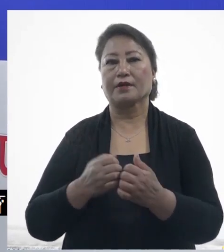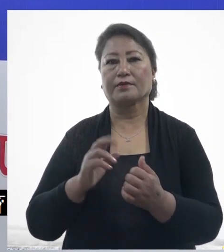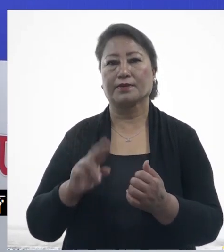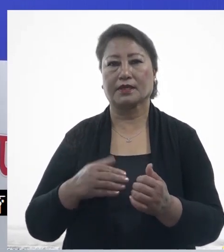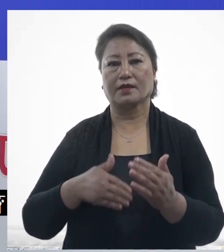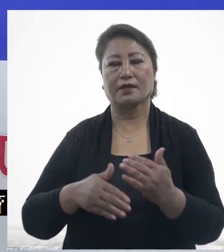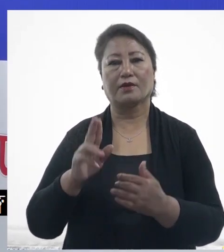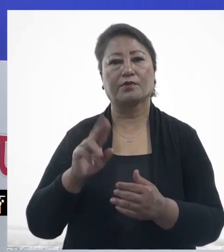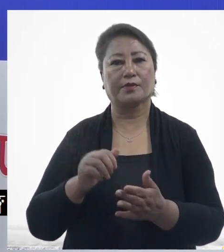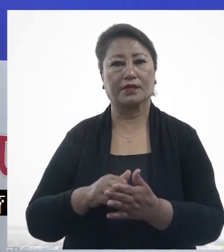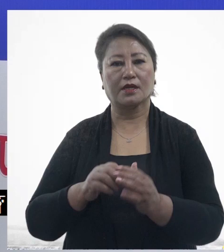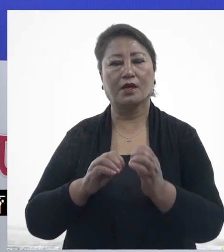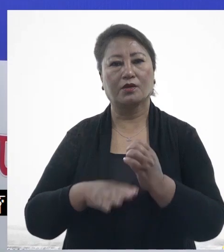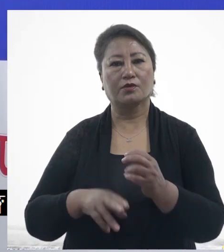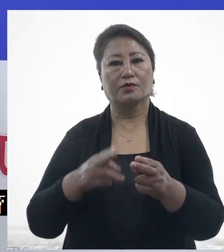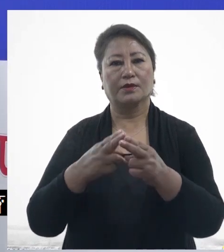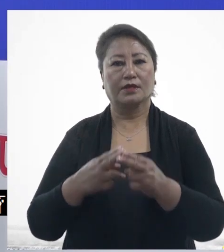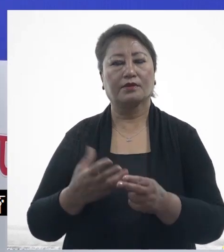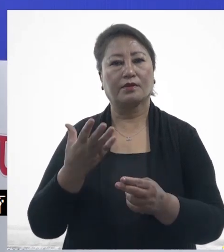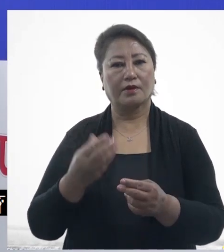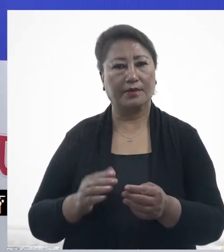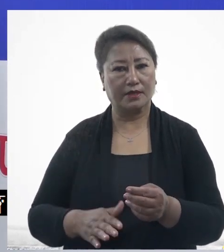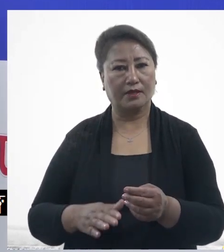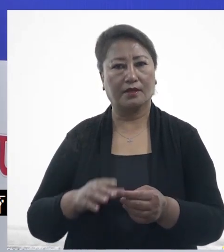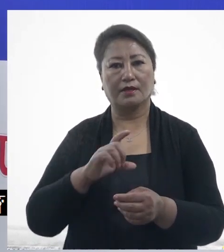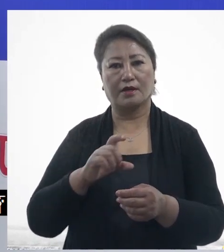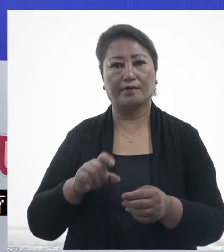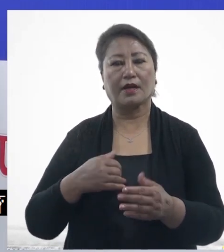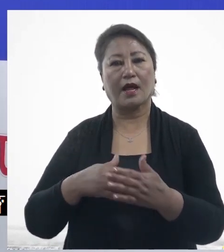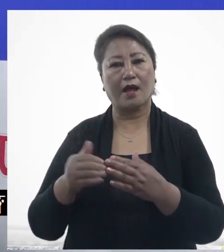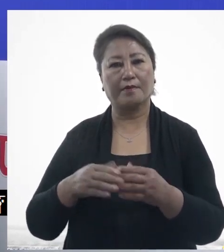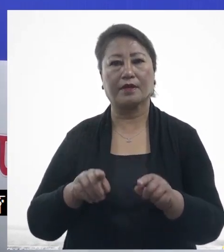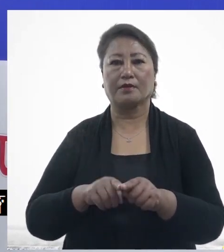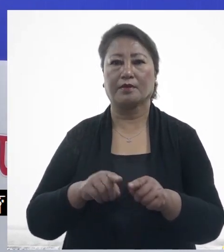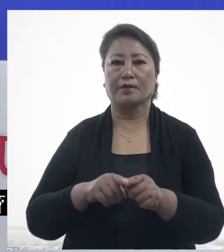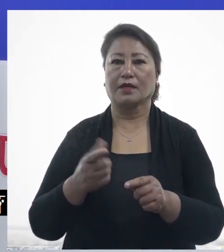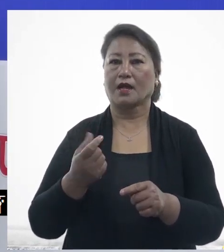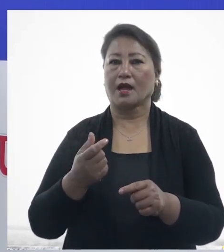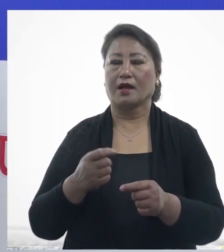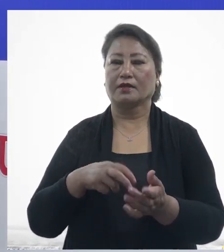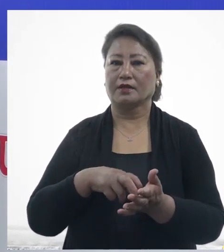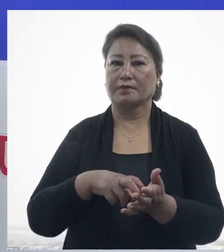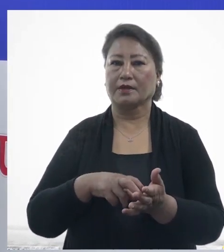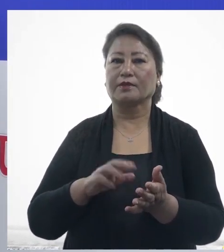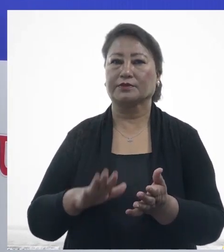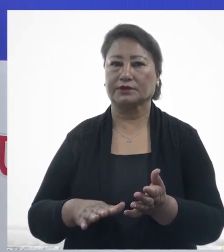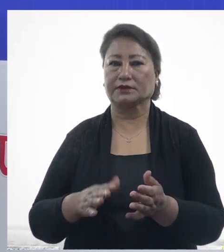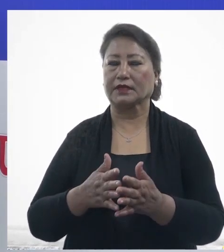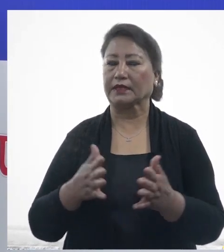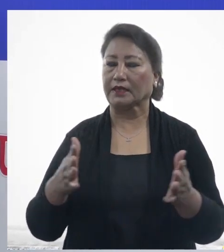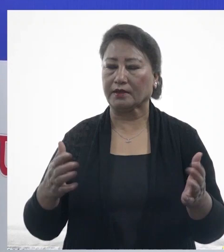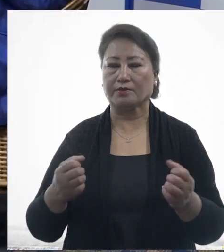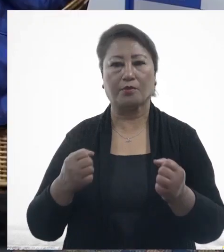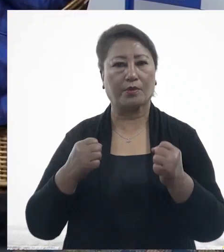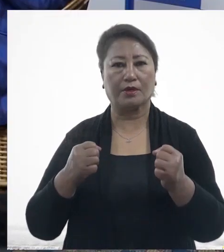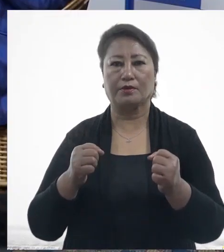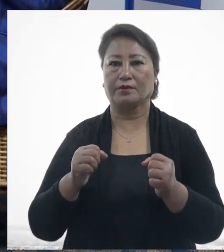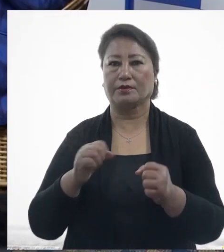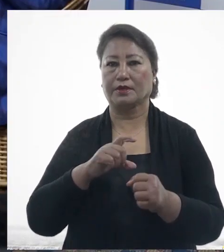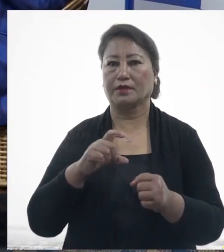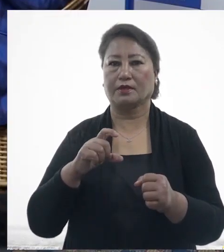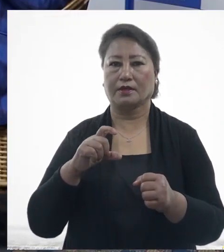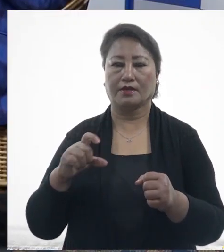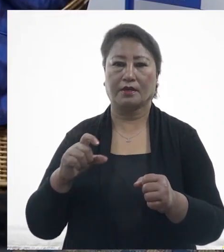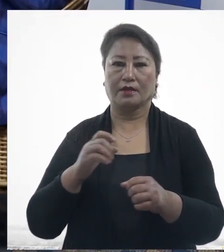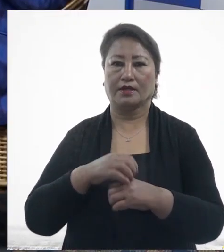लैजानु पनि पर्छ. स्रोत साधनको कमी छ होइन. नेपाल आफै पनि अब हजुरलाई थाहा छँदैछ हामी एकदमै धेरै इकोनोमिकली पनि एकदमै वर्ल्ड डुइङ नेसन पनि होइनौँ. हाम्रो आफ्नै